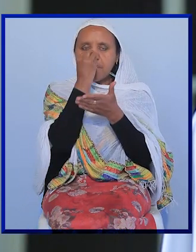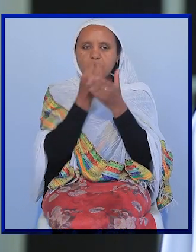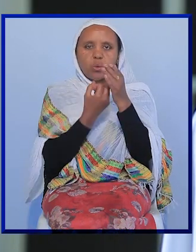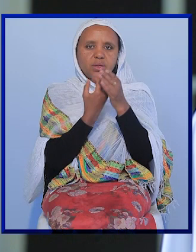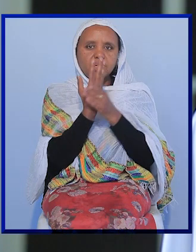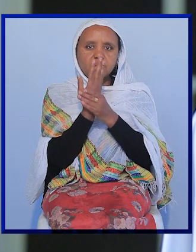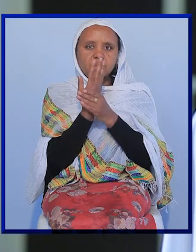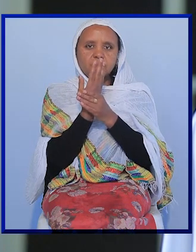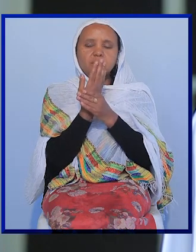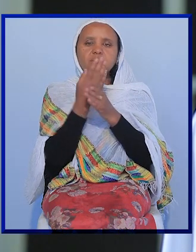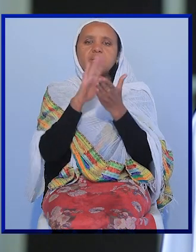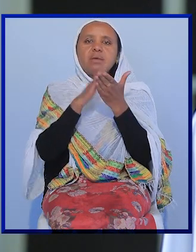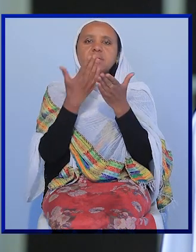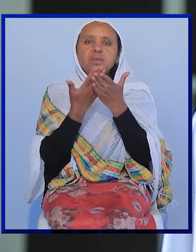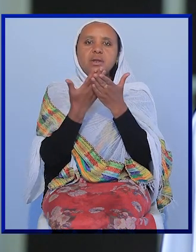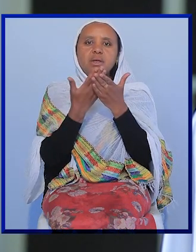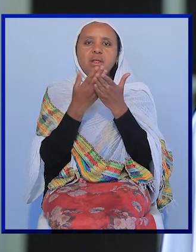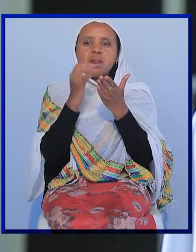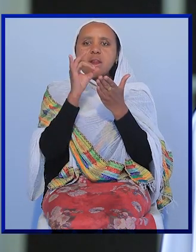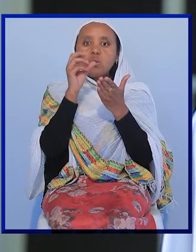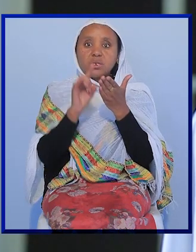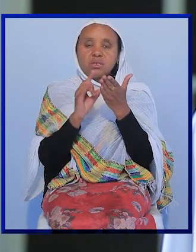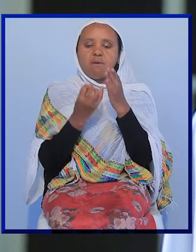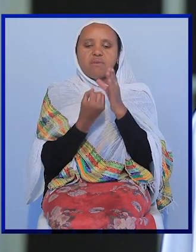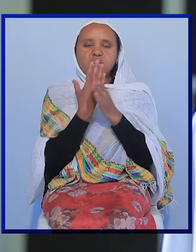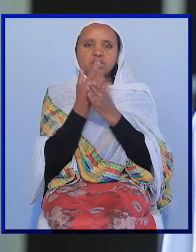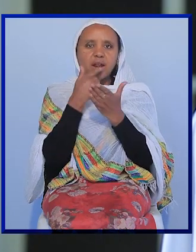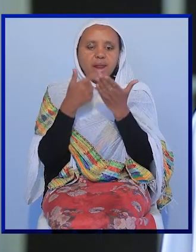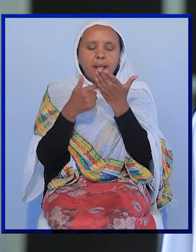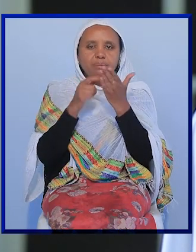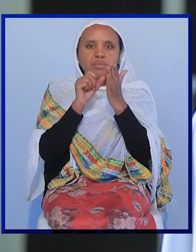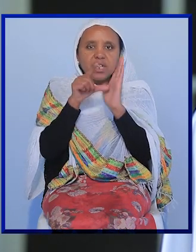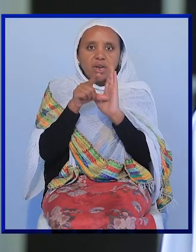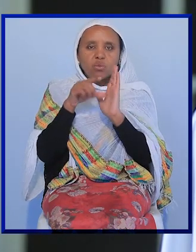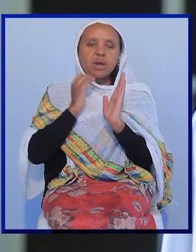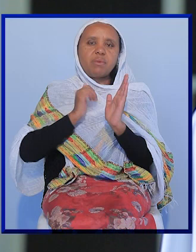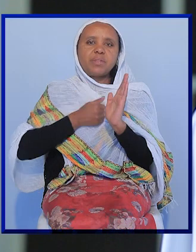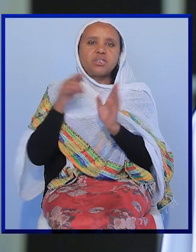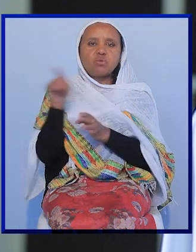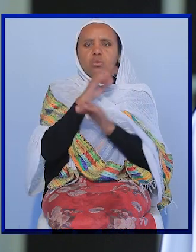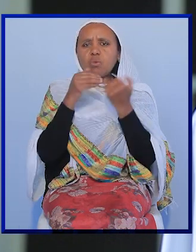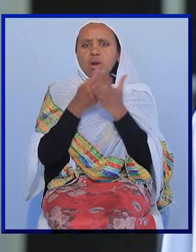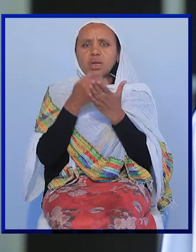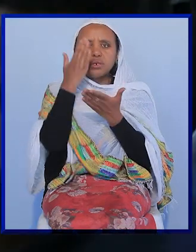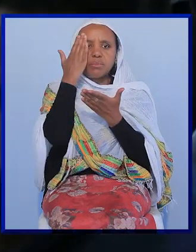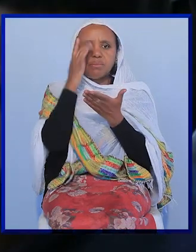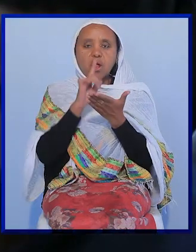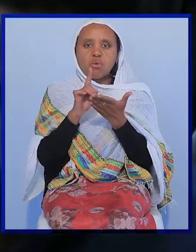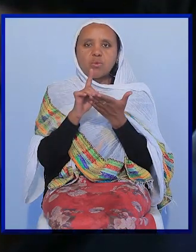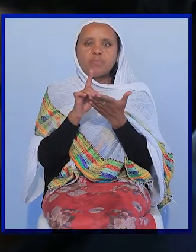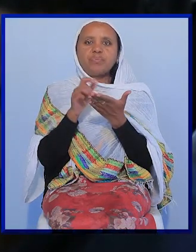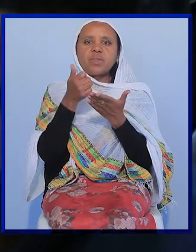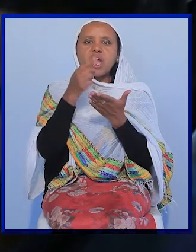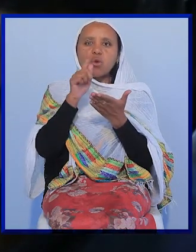አወጣች፣ የበሰለ ለውዝም አፈራች ይላል። ይህም ምሳሌነቷ ለእመቤታችን እንደሆነ ሁላችንም የምናውቀው ነው።